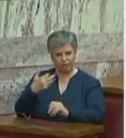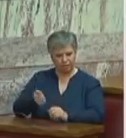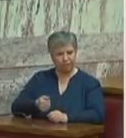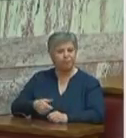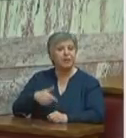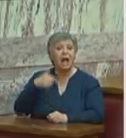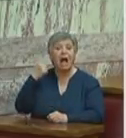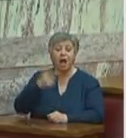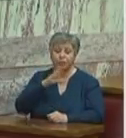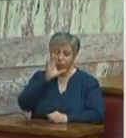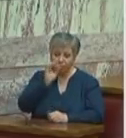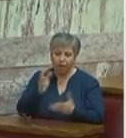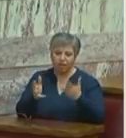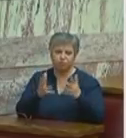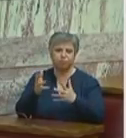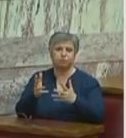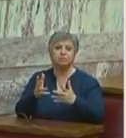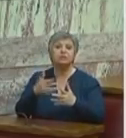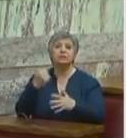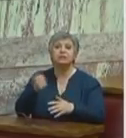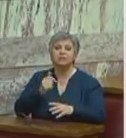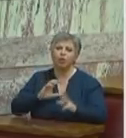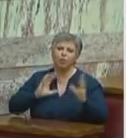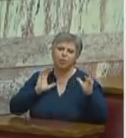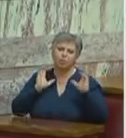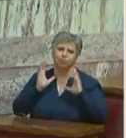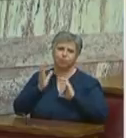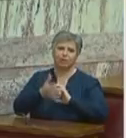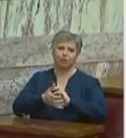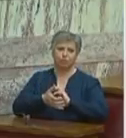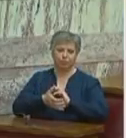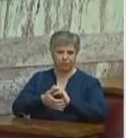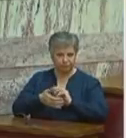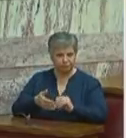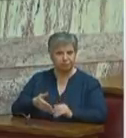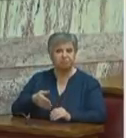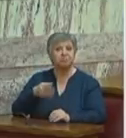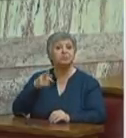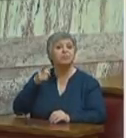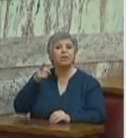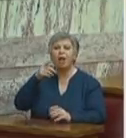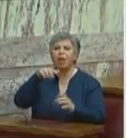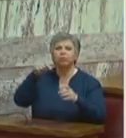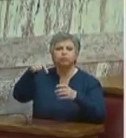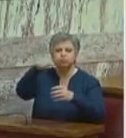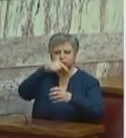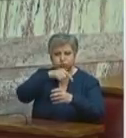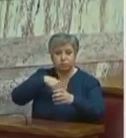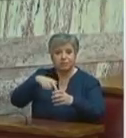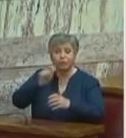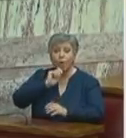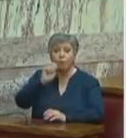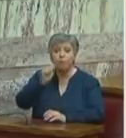ιατροφαρμακευτικό σκάνδαλο που σε καμία χώρα δεν εμφάνισε πολιτικές διακλαδώσεις.